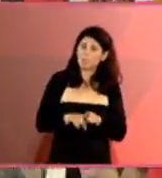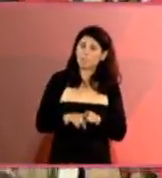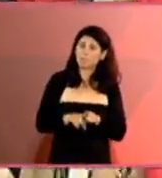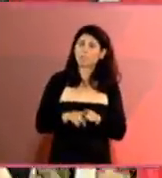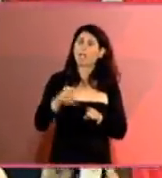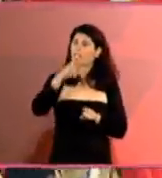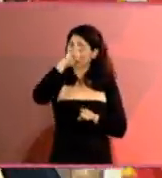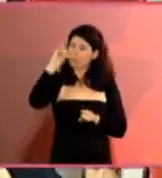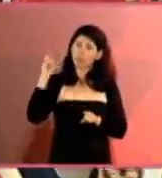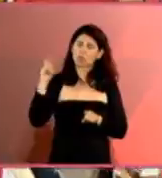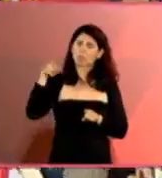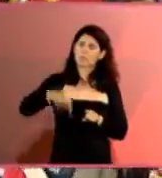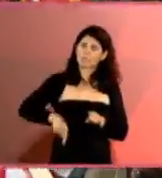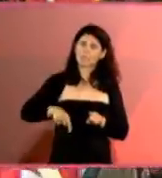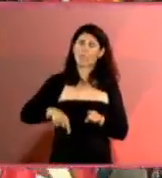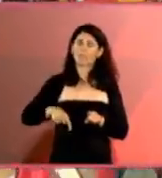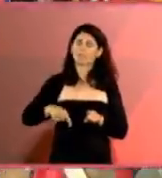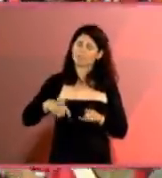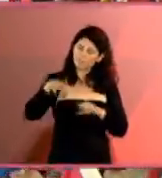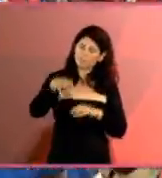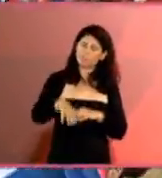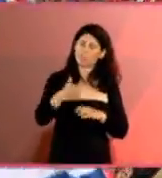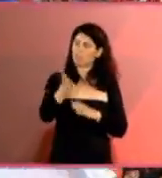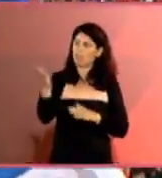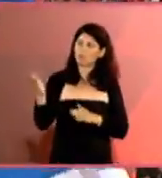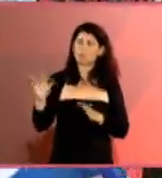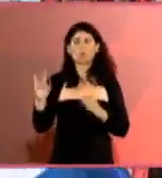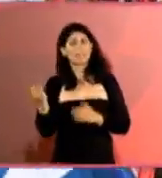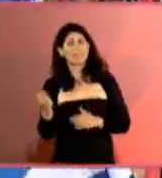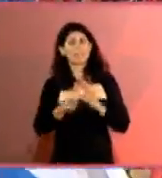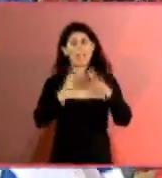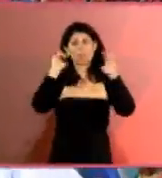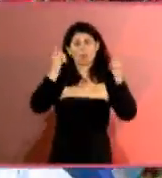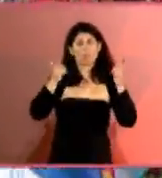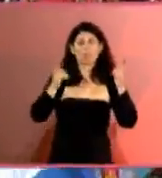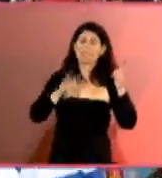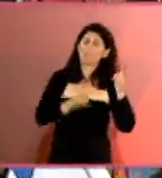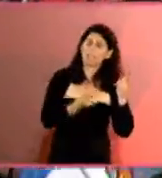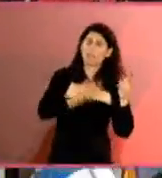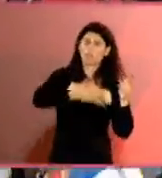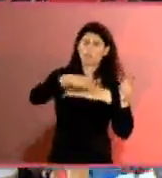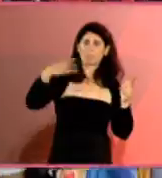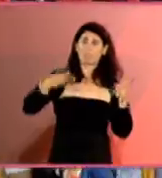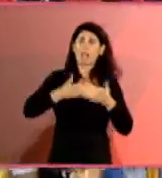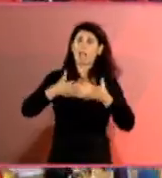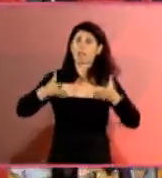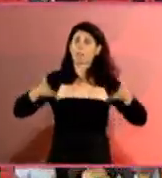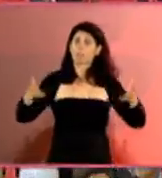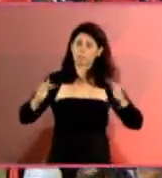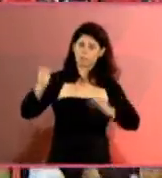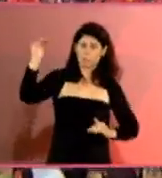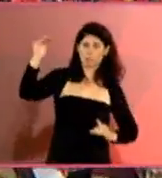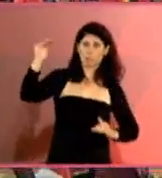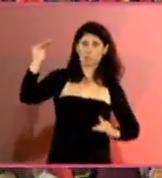να δυσκολέψουμε σε αυτή την φάση αυτούς που είτε η Νέα Δημοκρατία είναι, είτε ο ΣΥΡΙΖΑ, θα μεγαλώσουν την